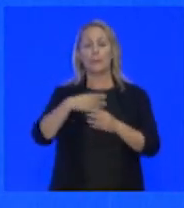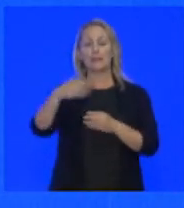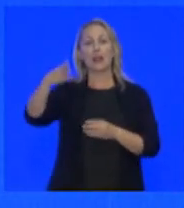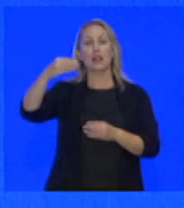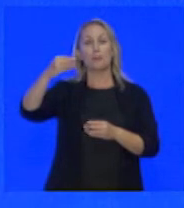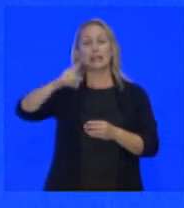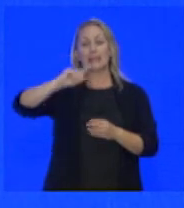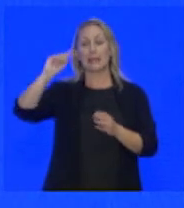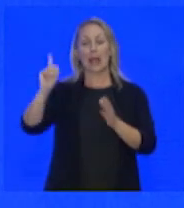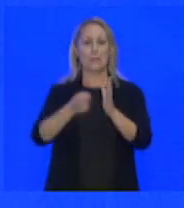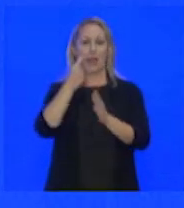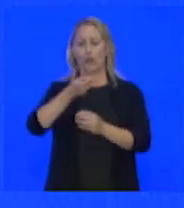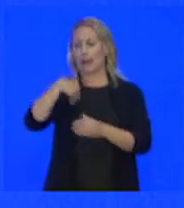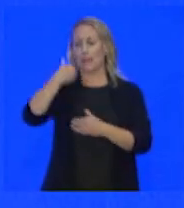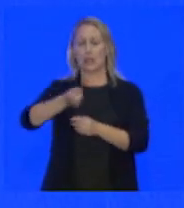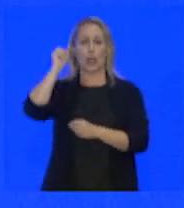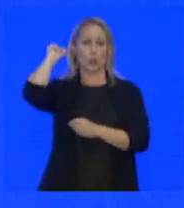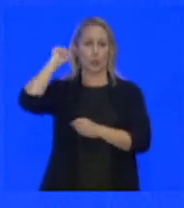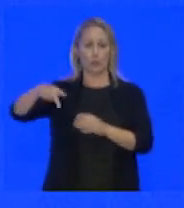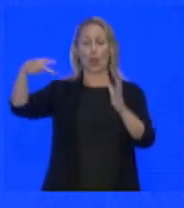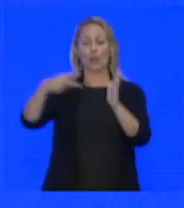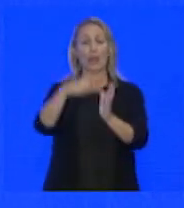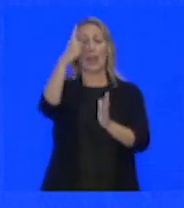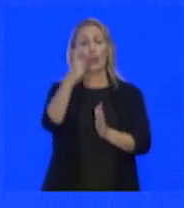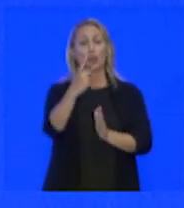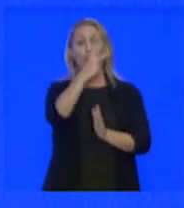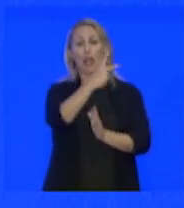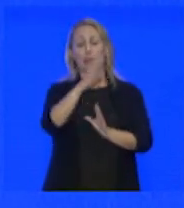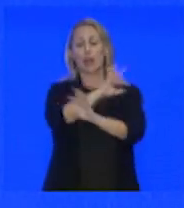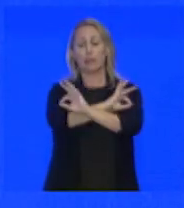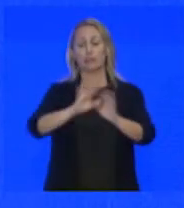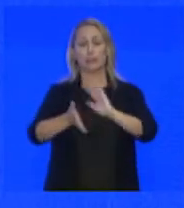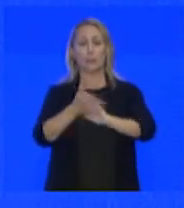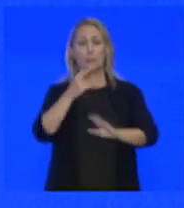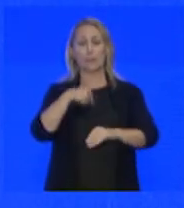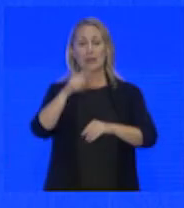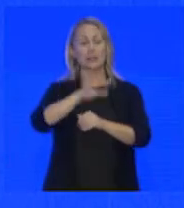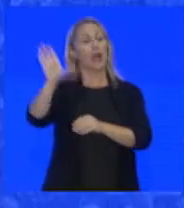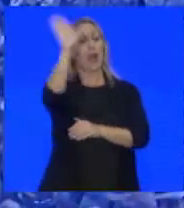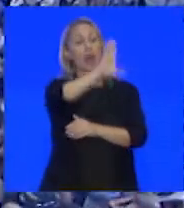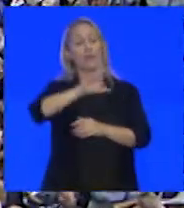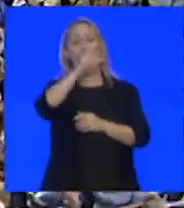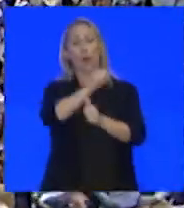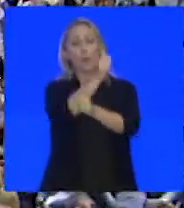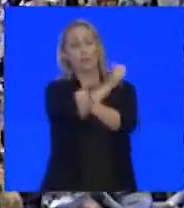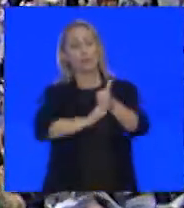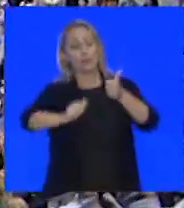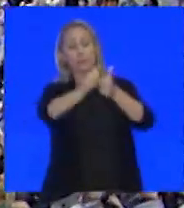χρήσης από το 2021. Οφείλουμε να είμαστε στην πρώτη γραμμή της Ευρώπης για την προστασία των θαλασσών μας.